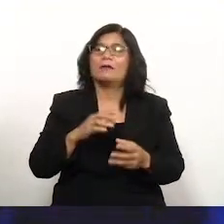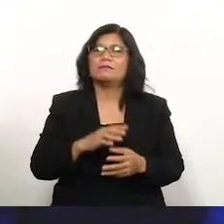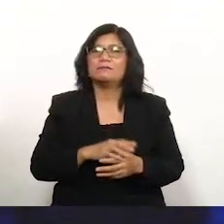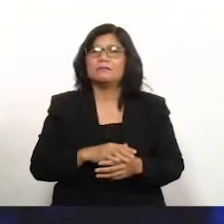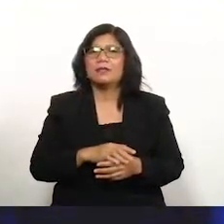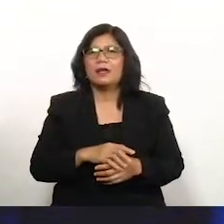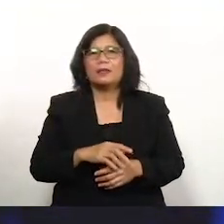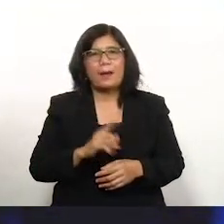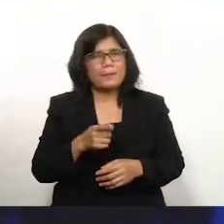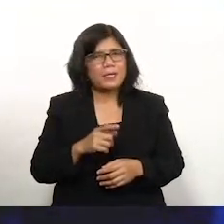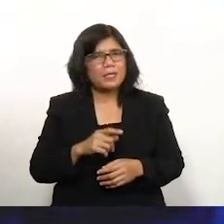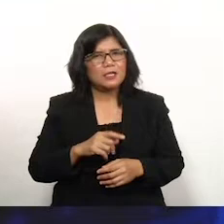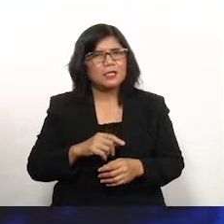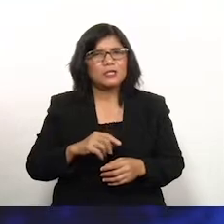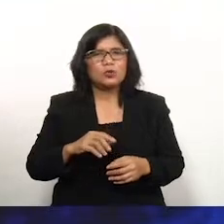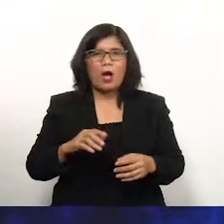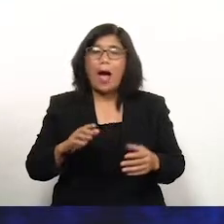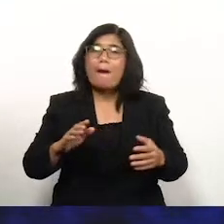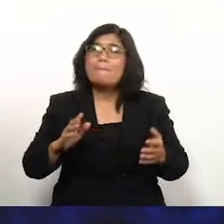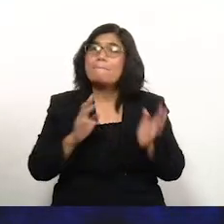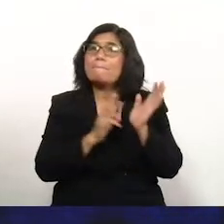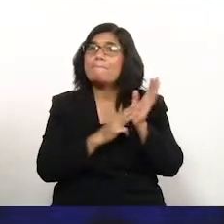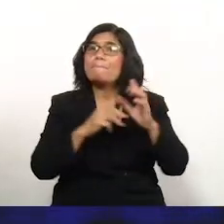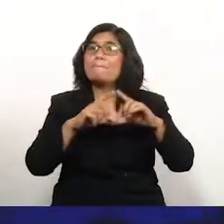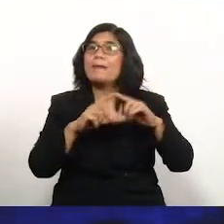Hai tapi juga pada saat yang bersamaan material